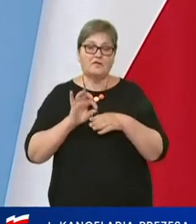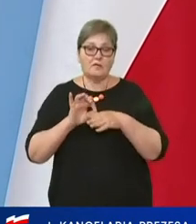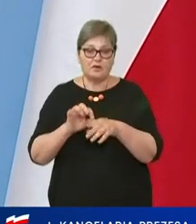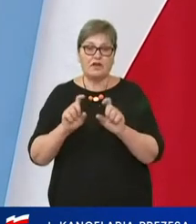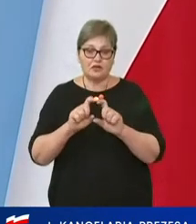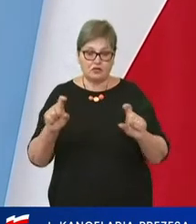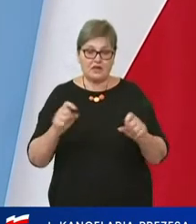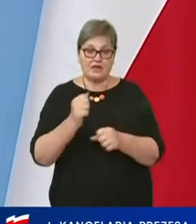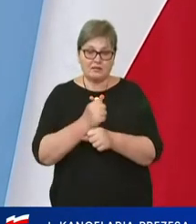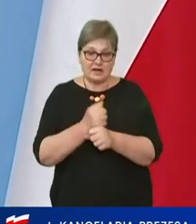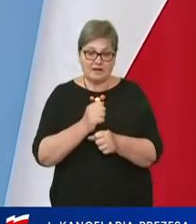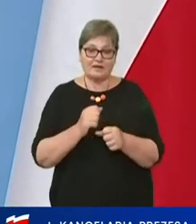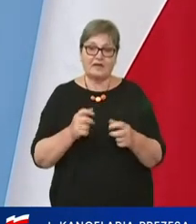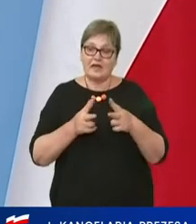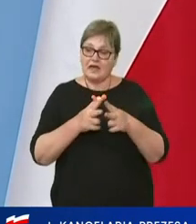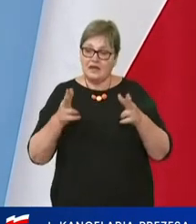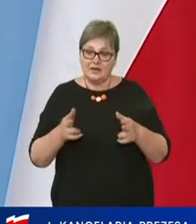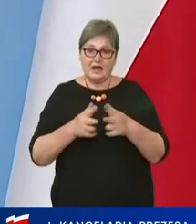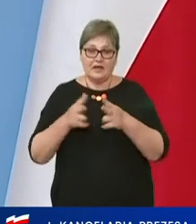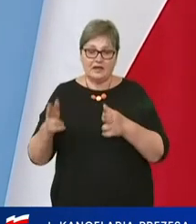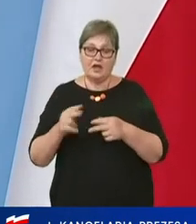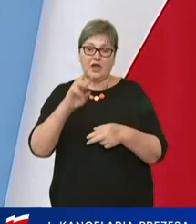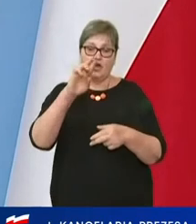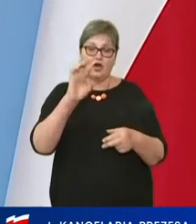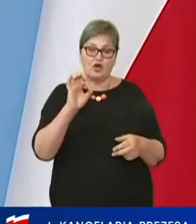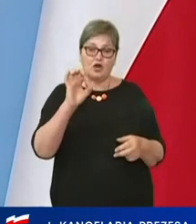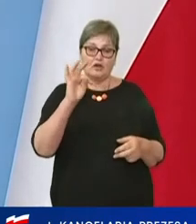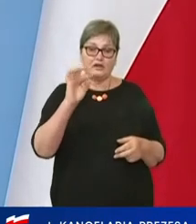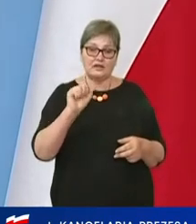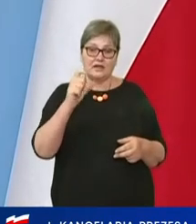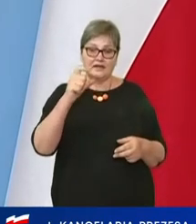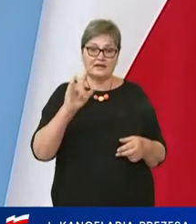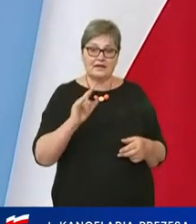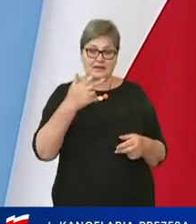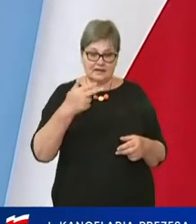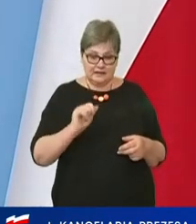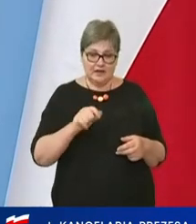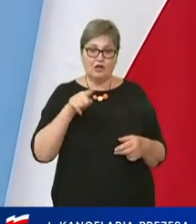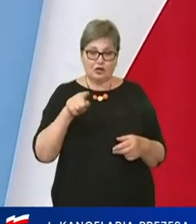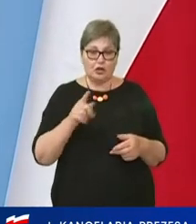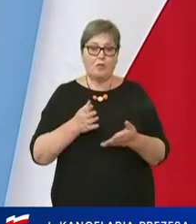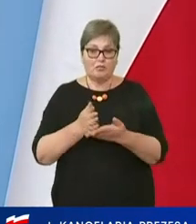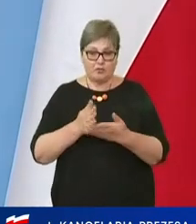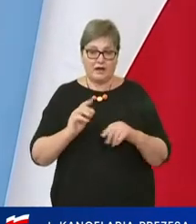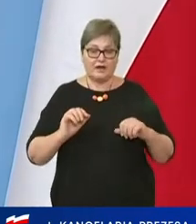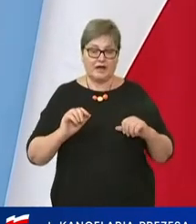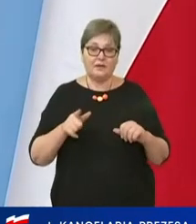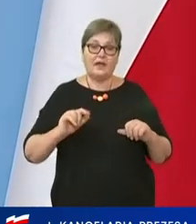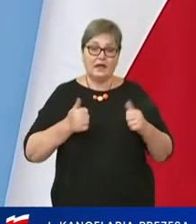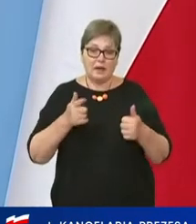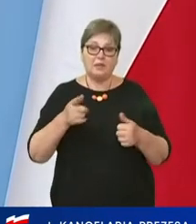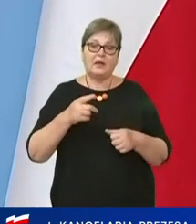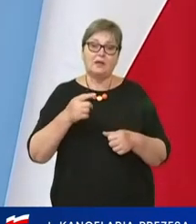pracy rotacyjnej dla swojego personelu. To przede wszystkim pomaga, aby personel, który